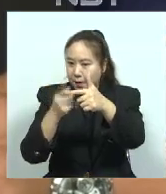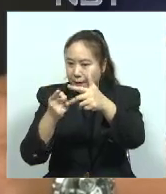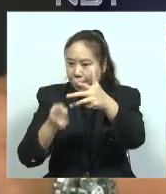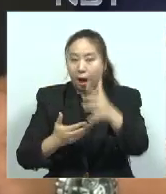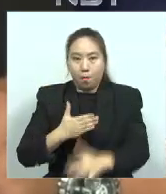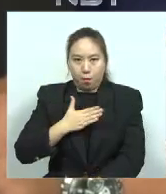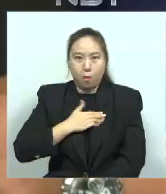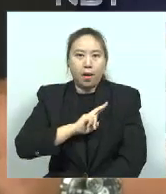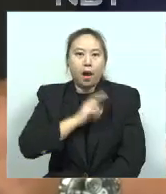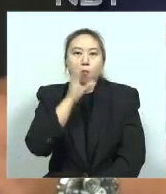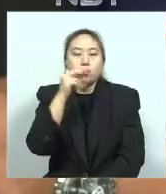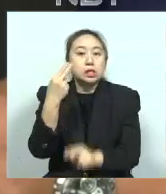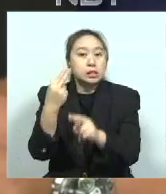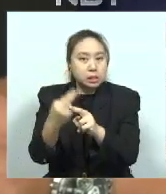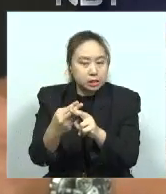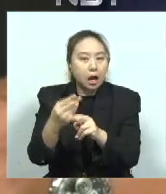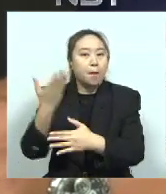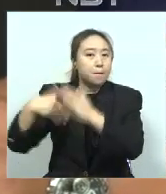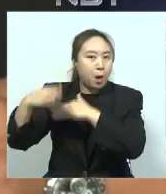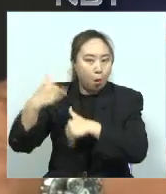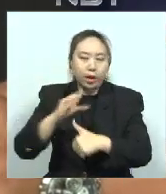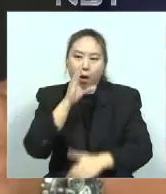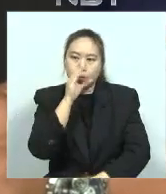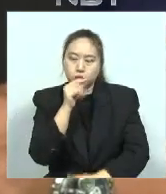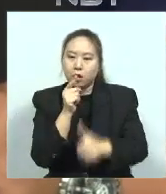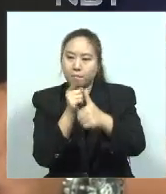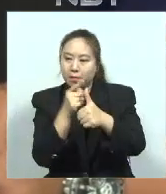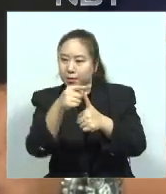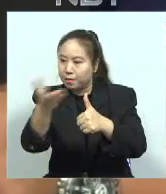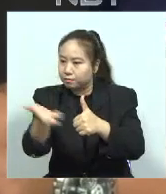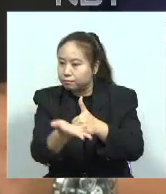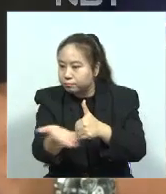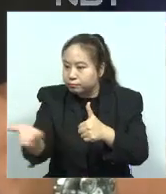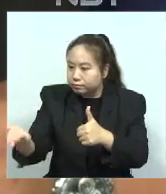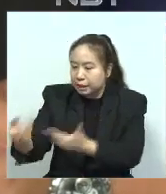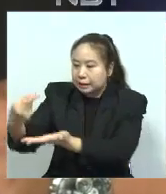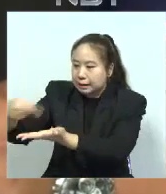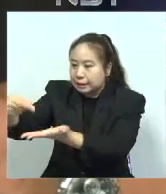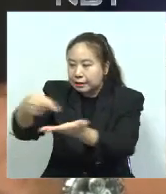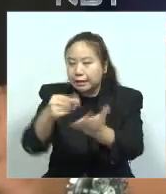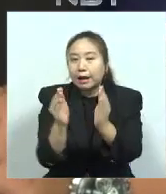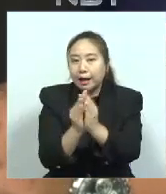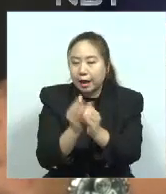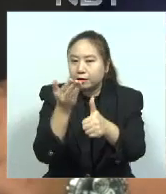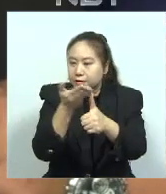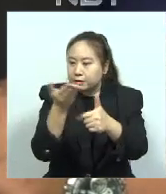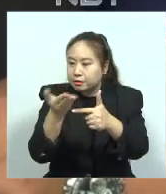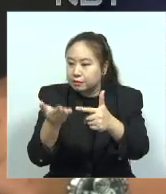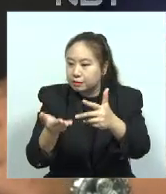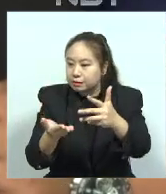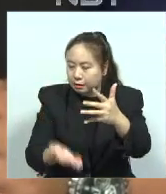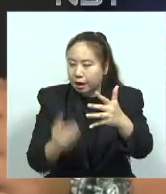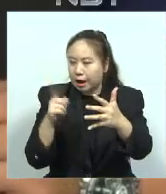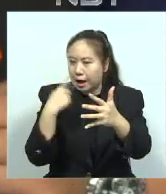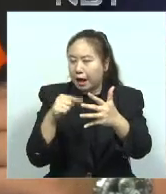คนพร้อมทั้งบอกประวัติแล้วที่ประชุมก็ติ๊กให้คะแนนกันไปเมื่อไปถึงรายชื่อใครที่มีส่วน